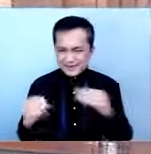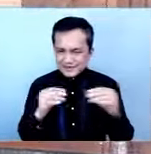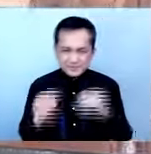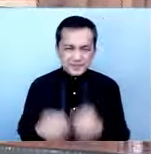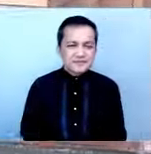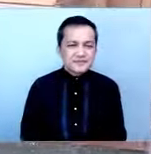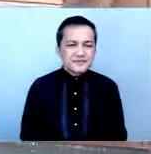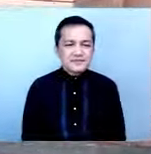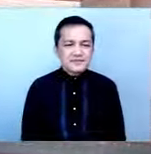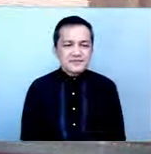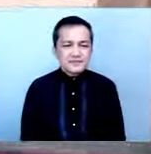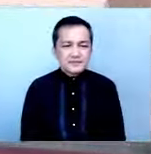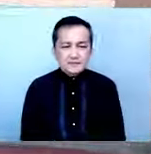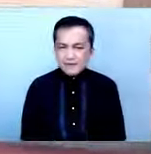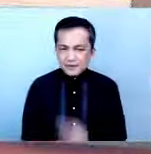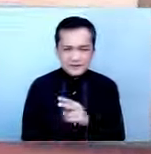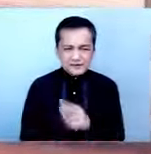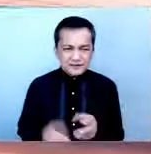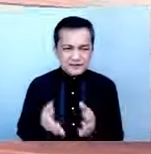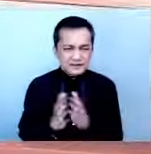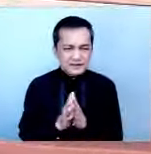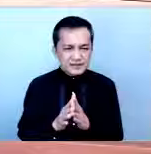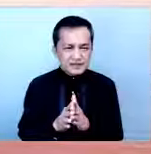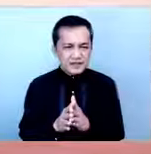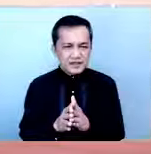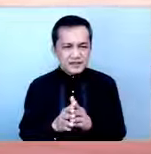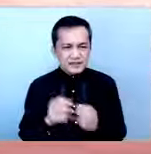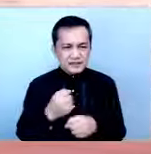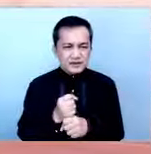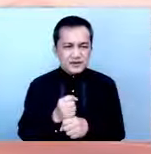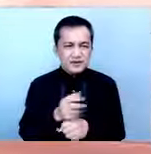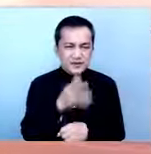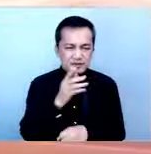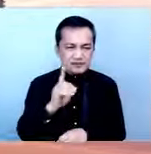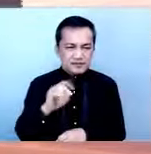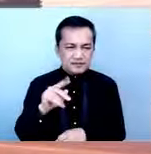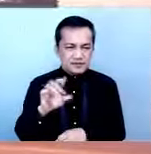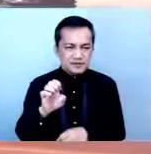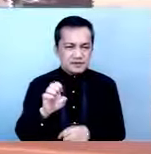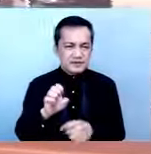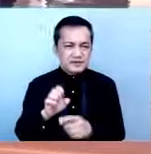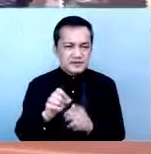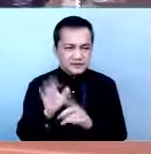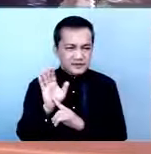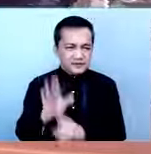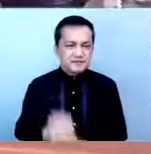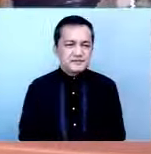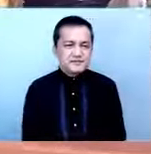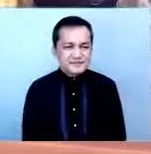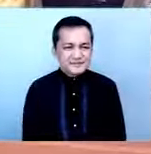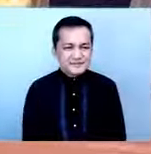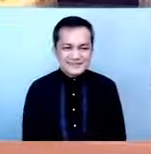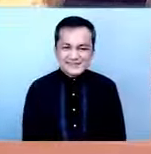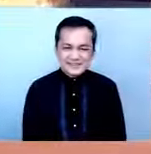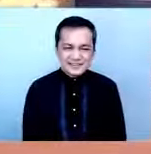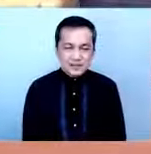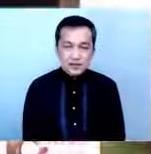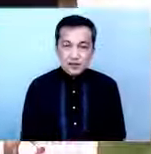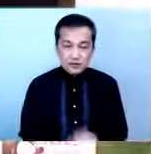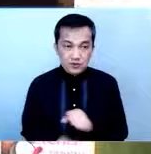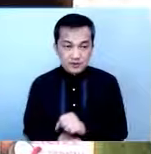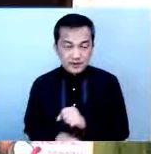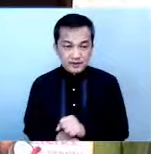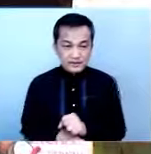angels mo, Leia. Kasi tinan mo naman yung gawa ito, gawa ni Mami Dimples. Direct patingin ninyo. Nangangahanap na po ang trabaho ninyo dahil